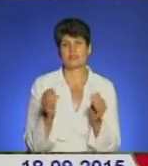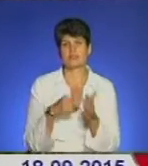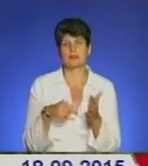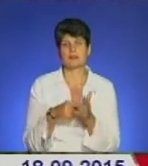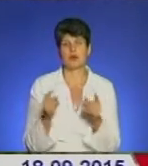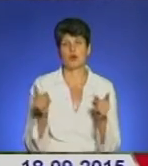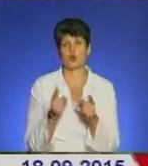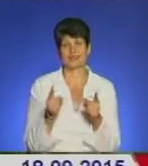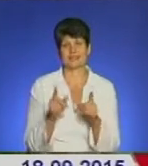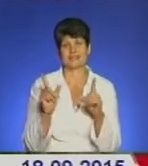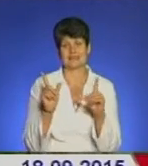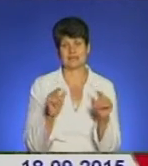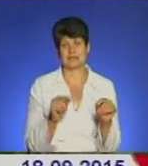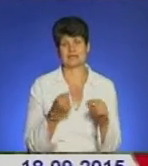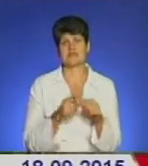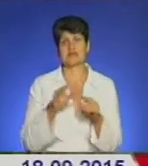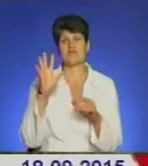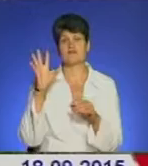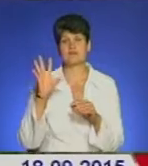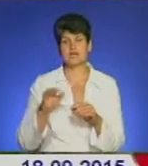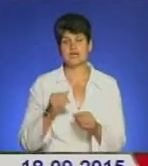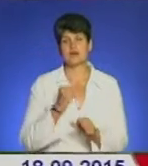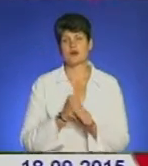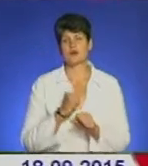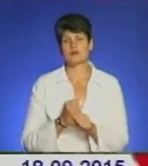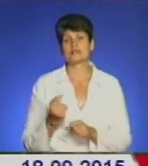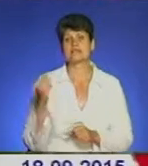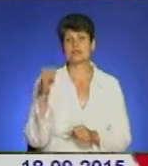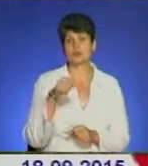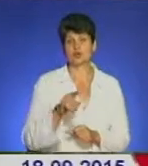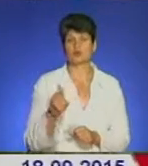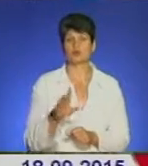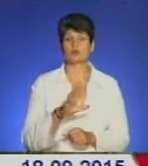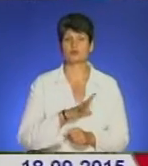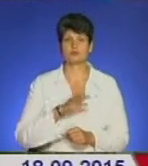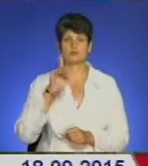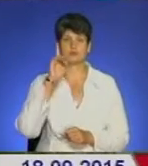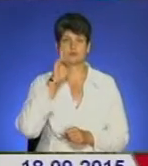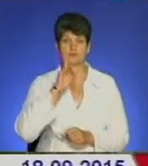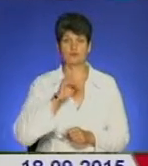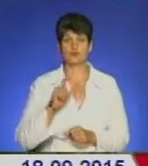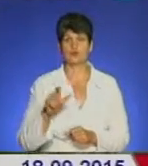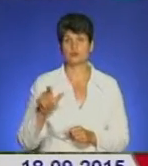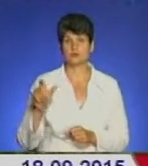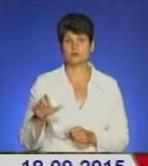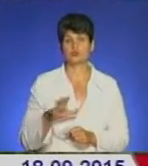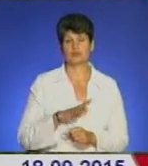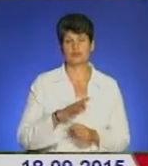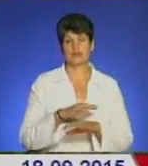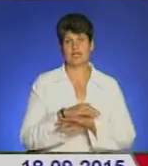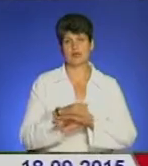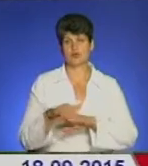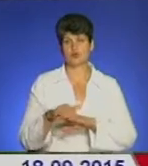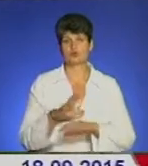дистанції. Це все робиться для того, щоб було комфортніше власне людям перебувати на вулицях,